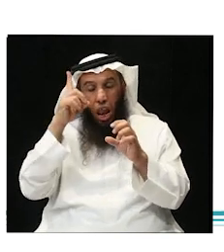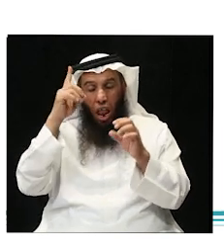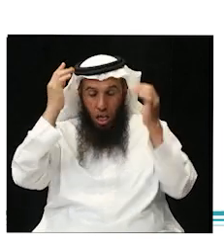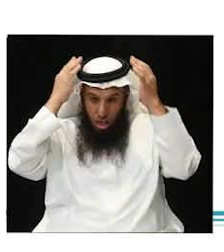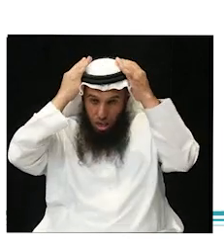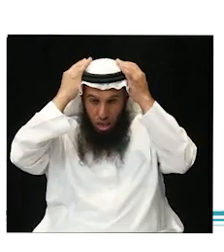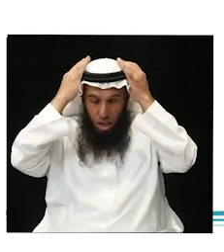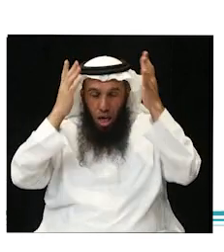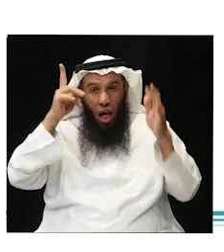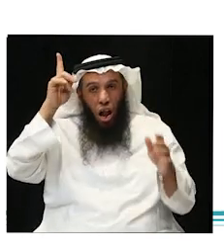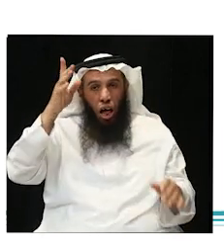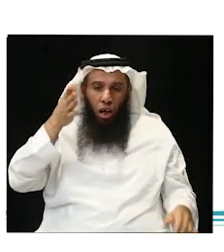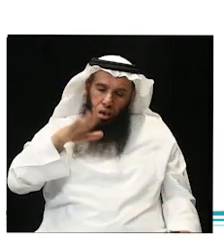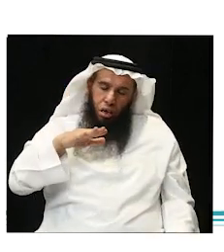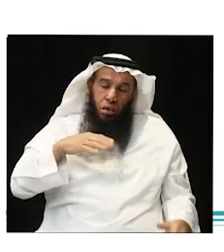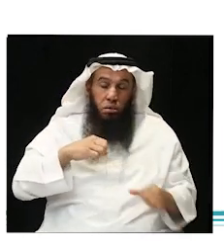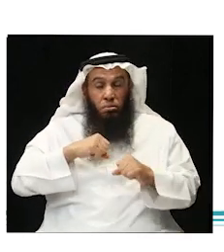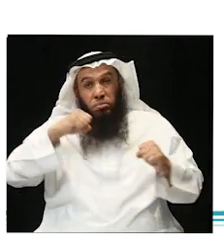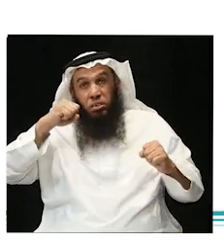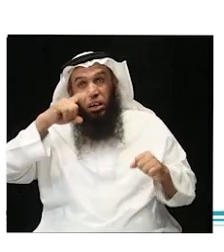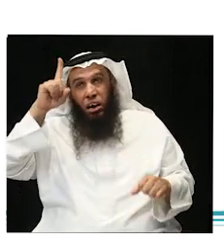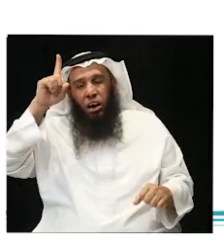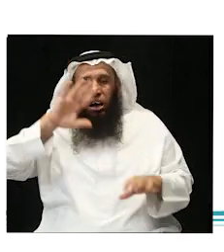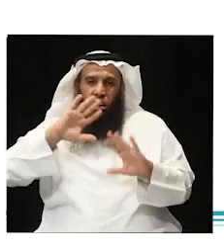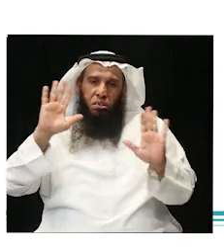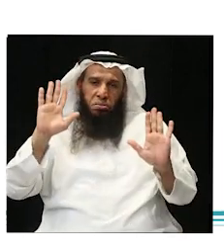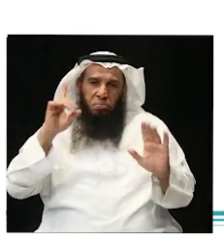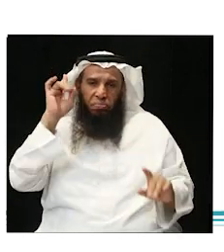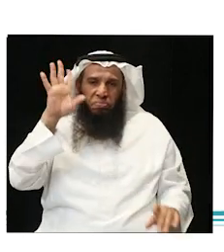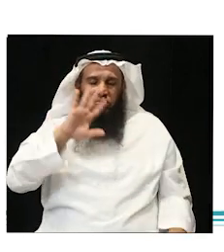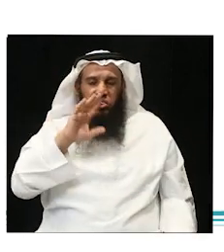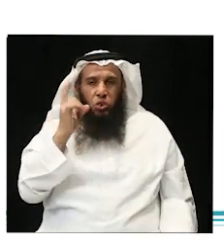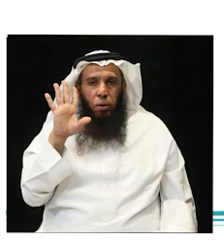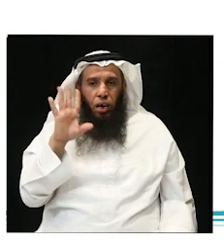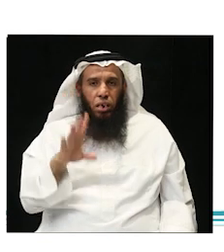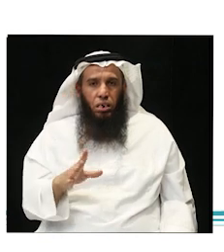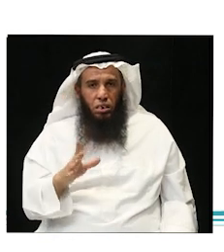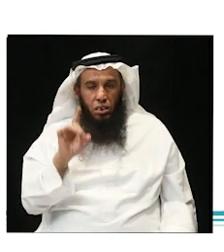يتعلق بصفحة 44، والآن نراجع الصفحات التي بعدها.